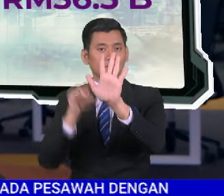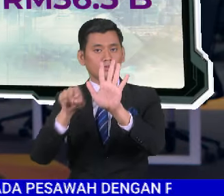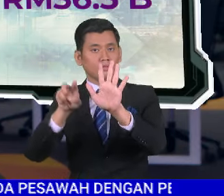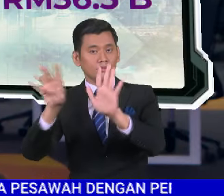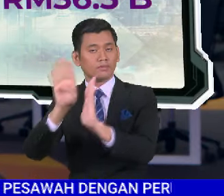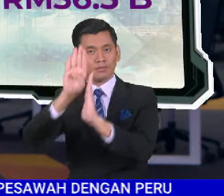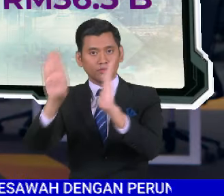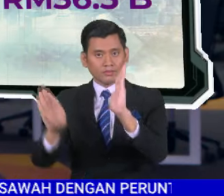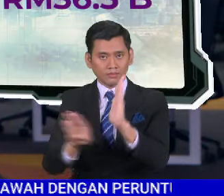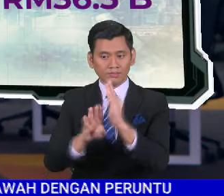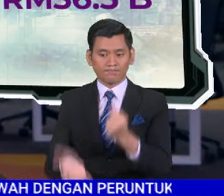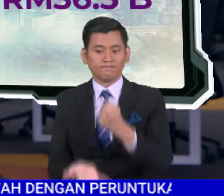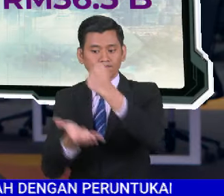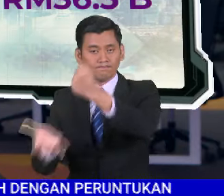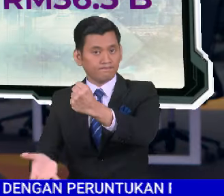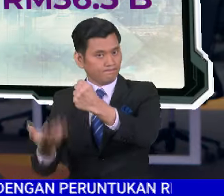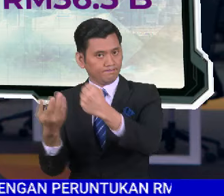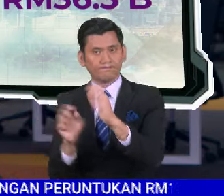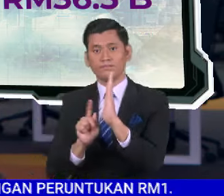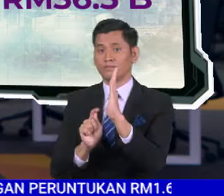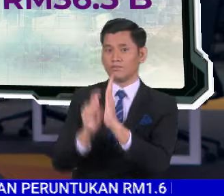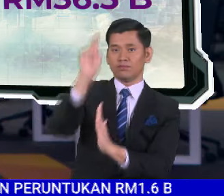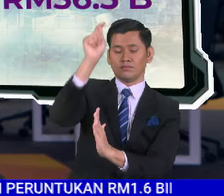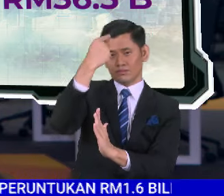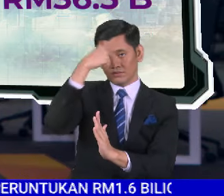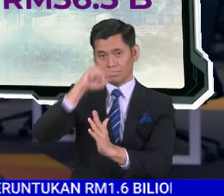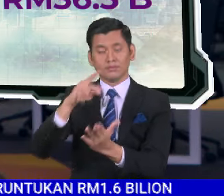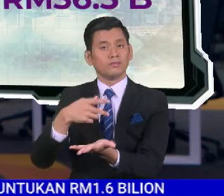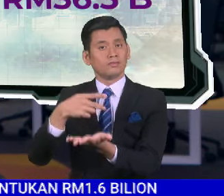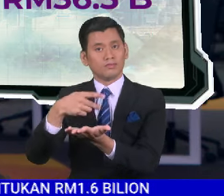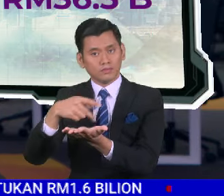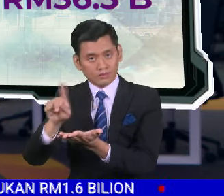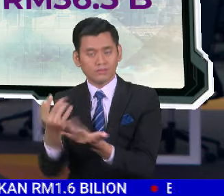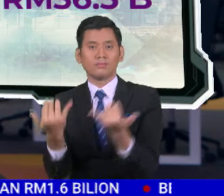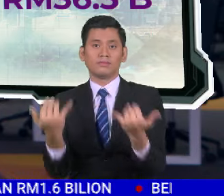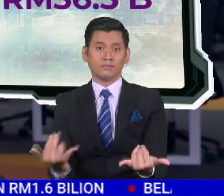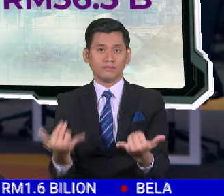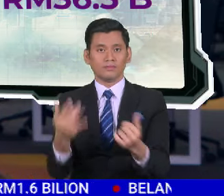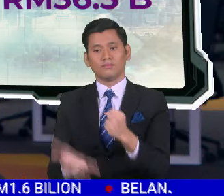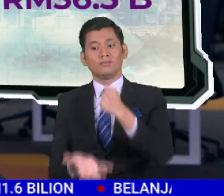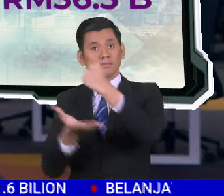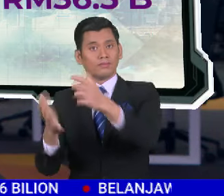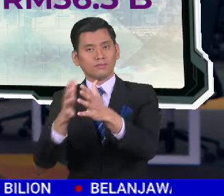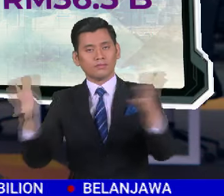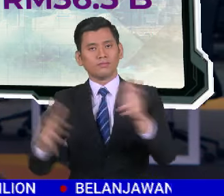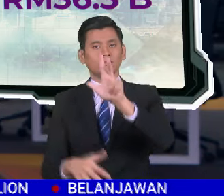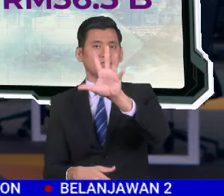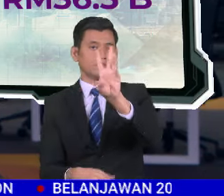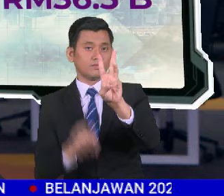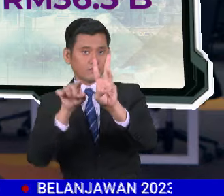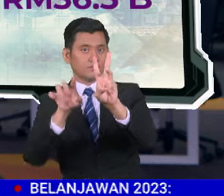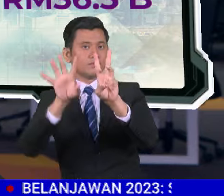peruntukan tertinggi dalam belanja Wahana 2023 peruntukan kedua terbesar melibatkan 36